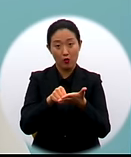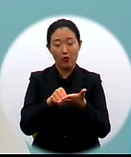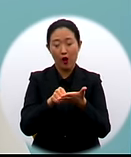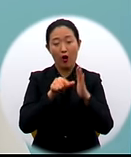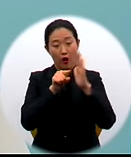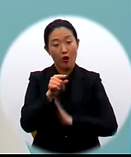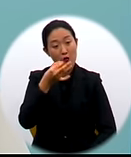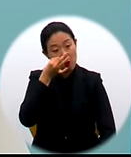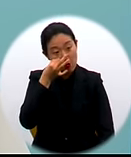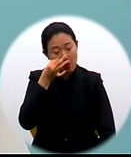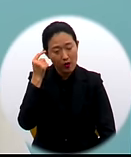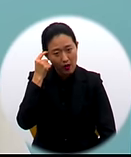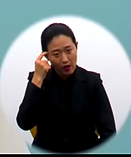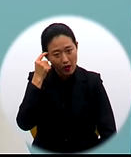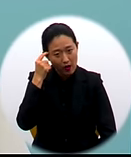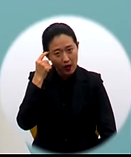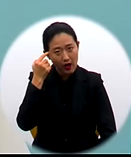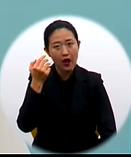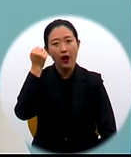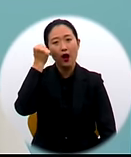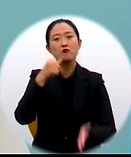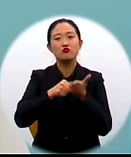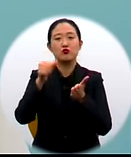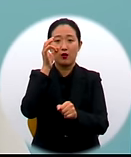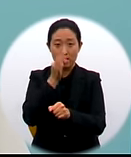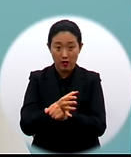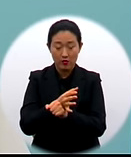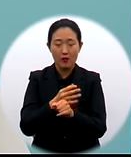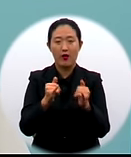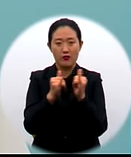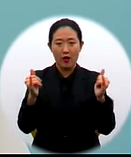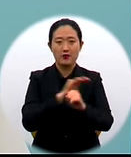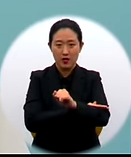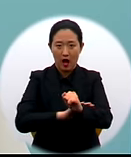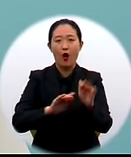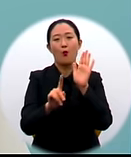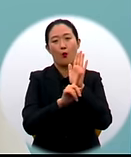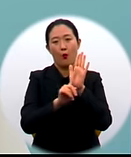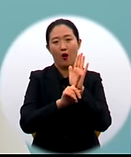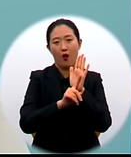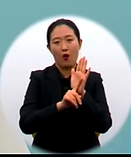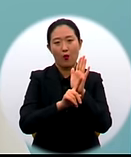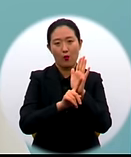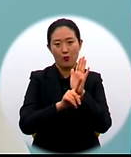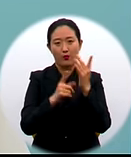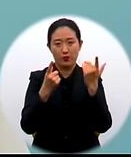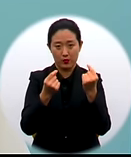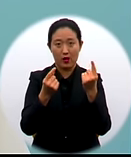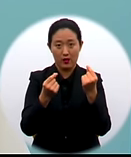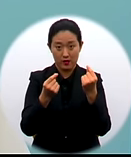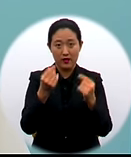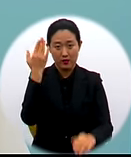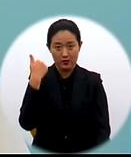때문에 사람들한테 잘 노출되는 매력적인 메시지로 광고를 하는 게 마케터의 일이었습니다. 근데 제품들이 너무너무 늘어나